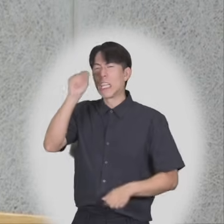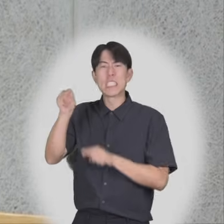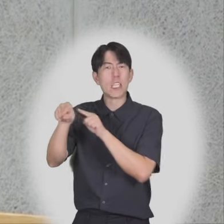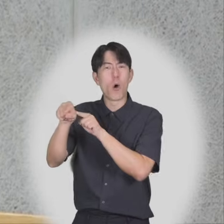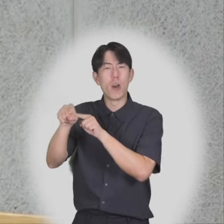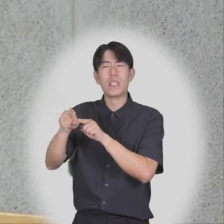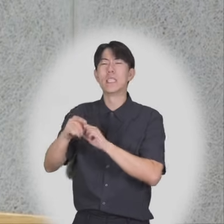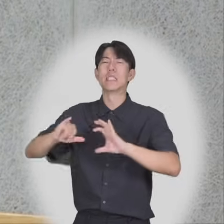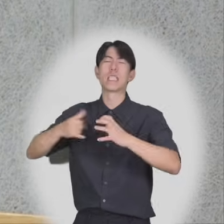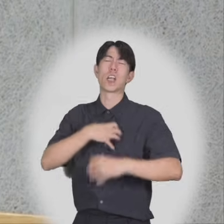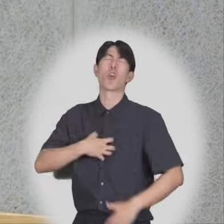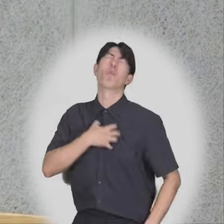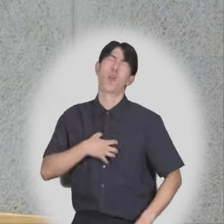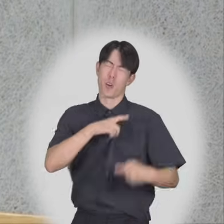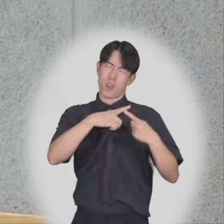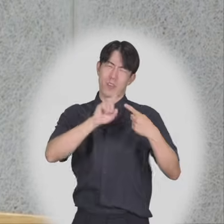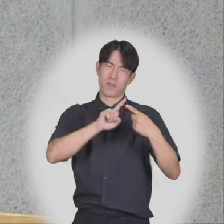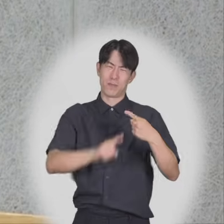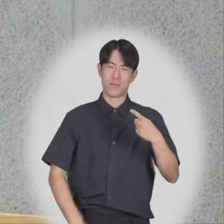번째는 재물의 유혹입니다.